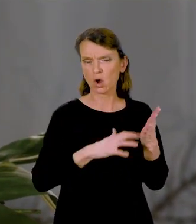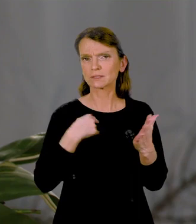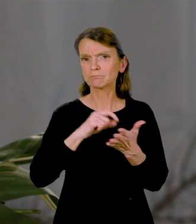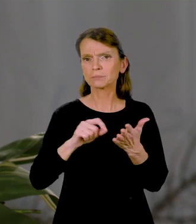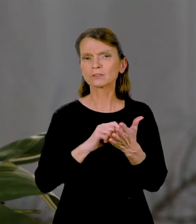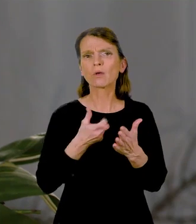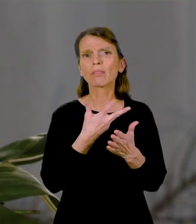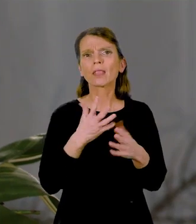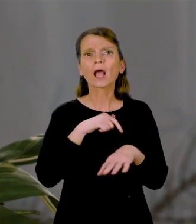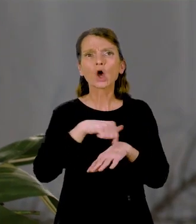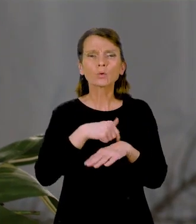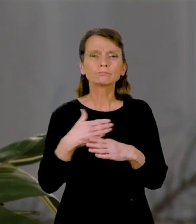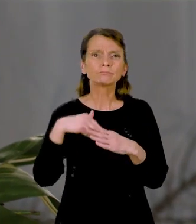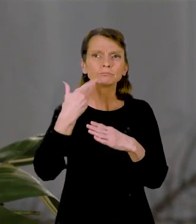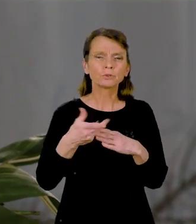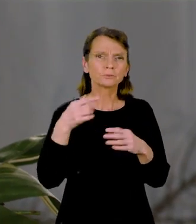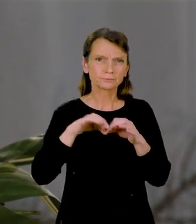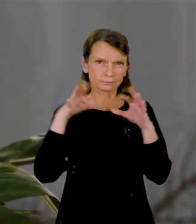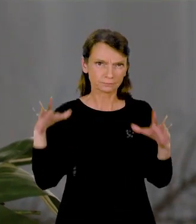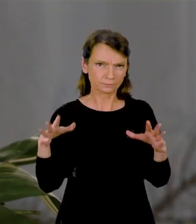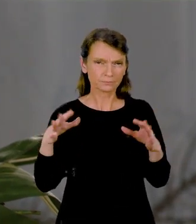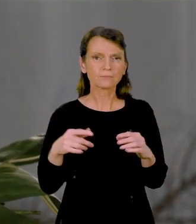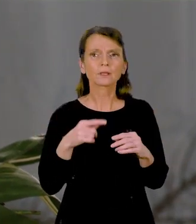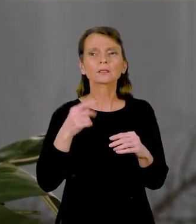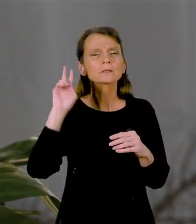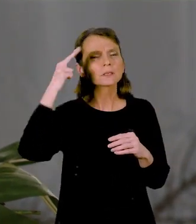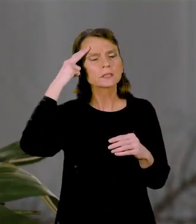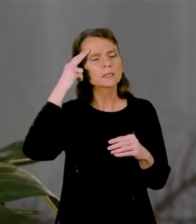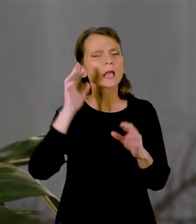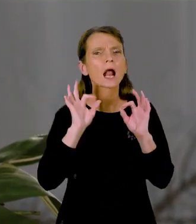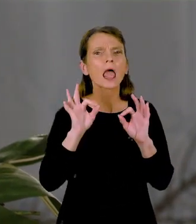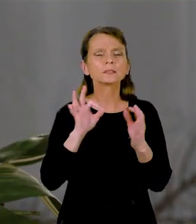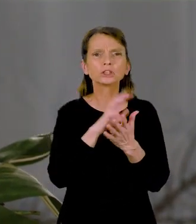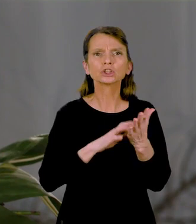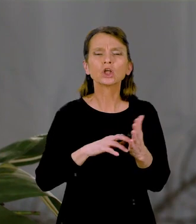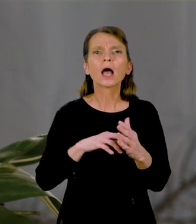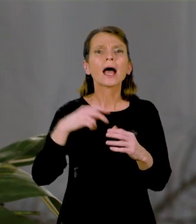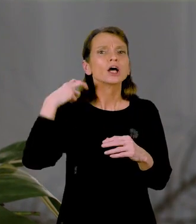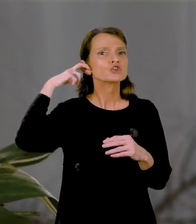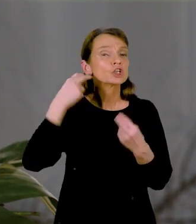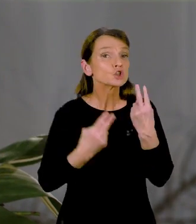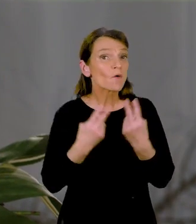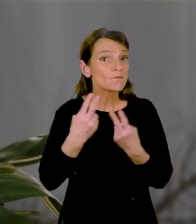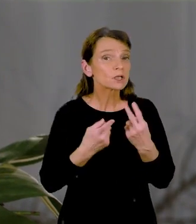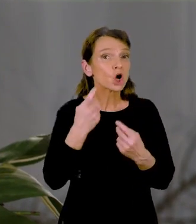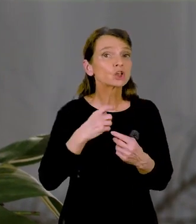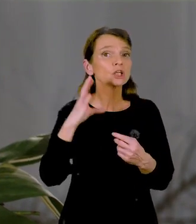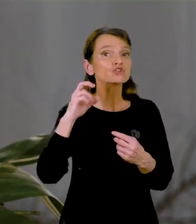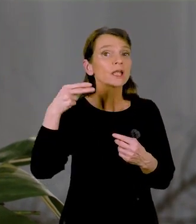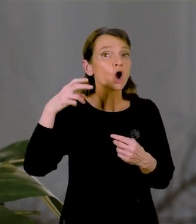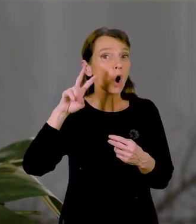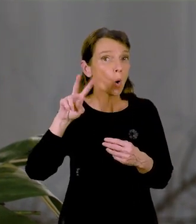tako imenovani interni premieri znamenite klasike Antona Pavloviča Čehova Češnjev vrt v svojem